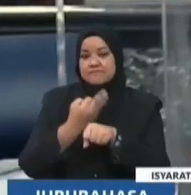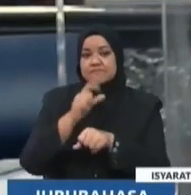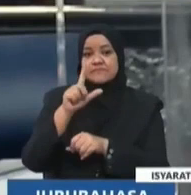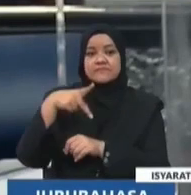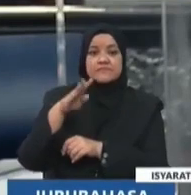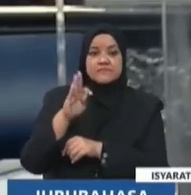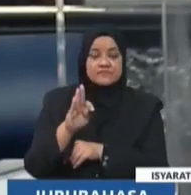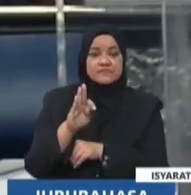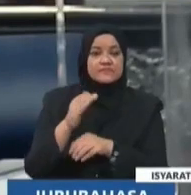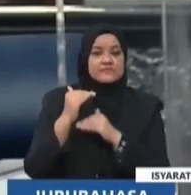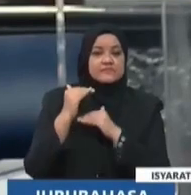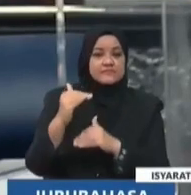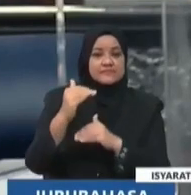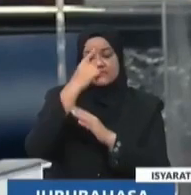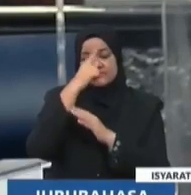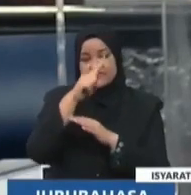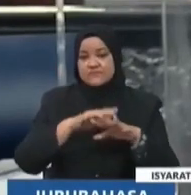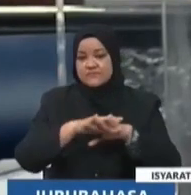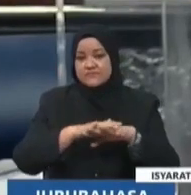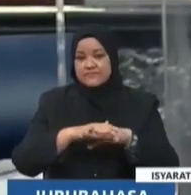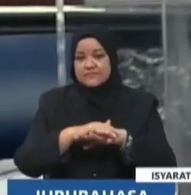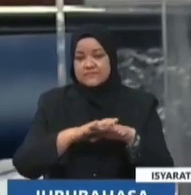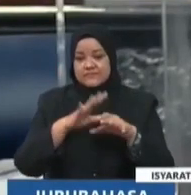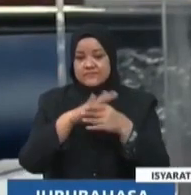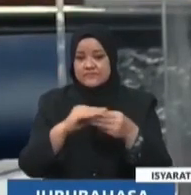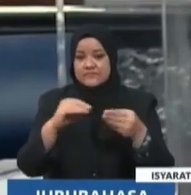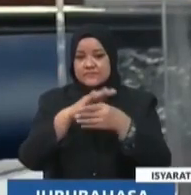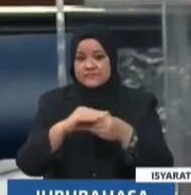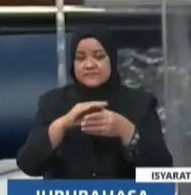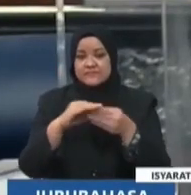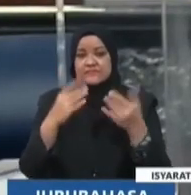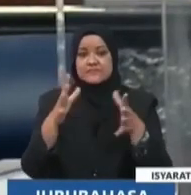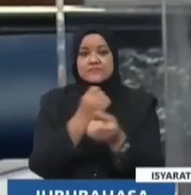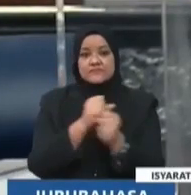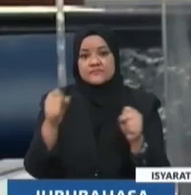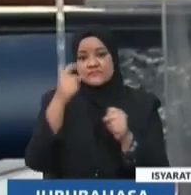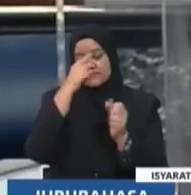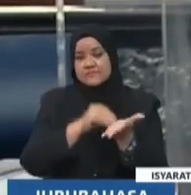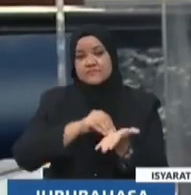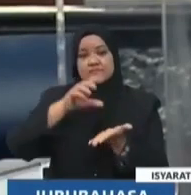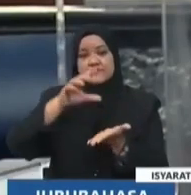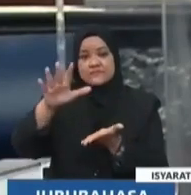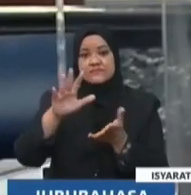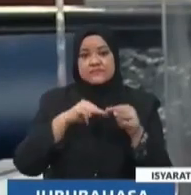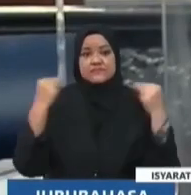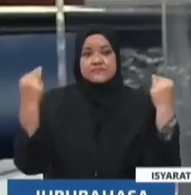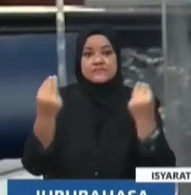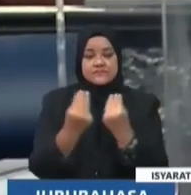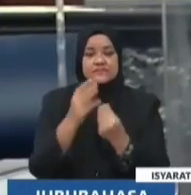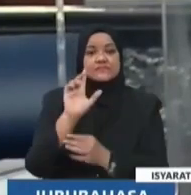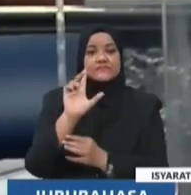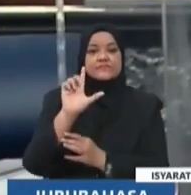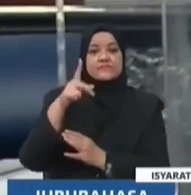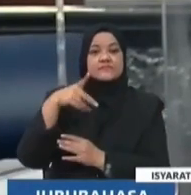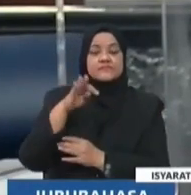fungsi LPS adalah terhadap kepada penapisan kandungan film yang telah siap untuk ditayangkan kepada umum